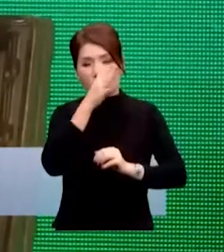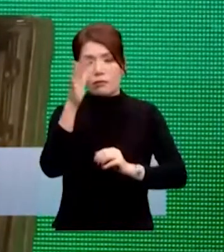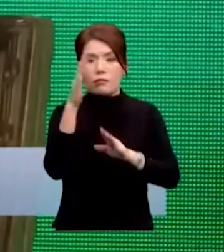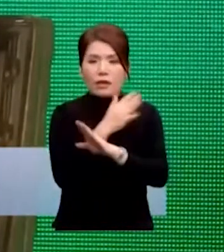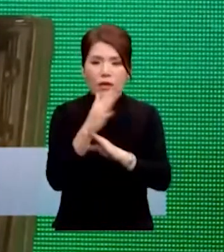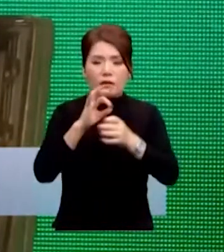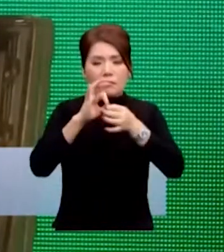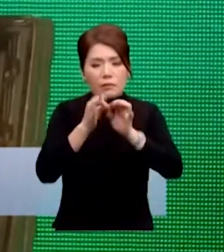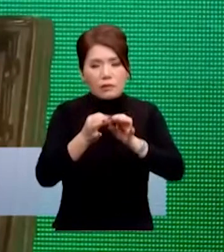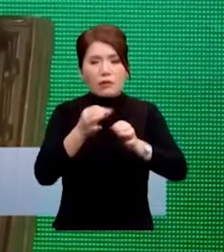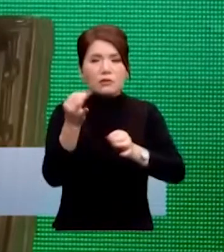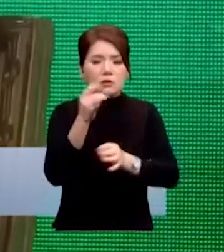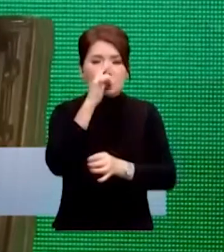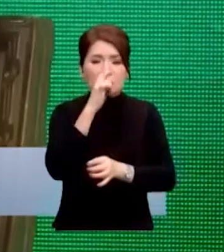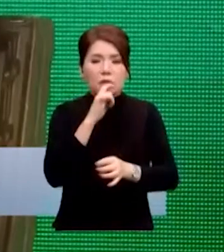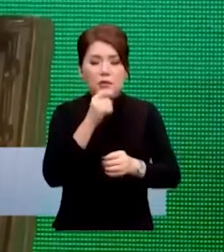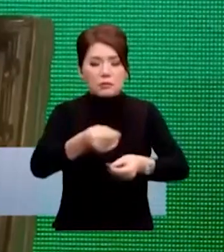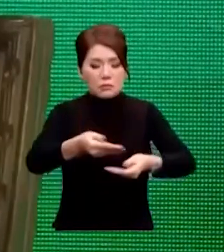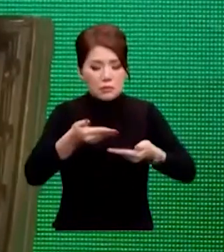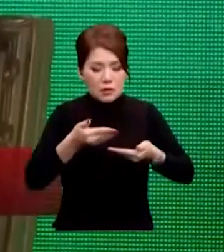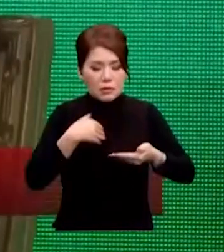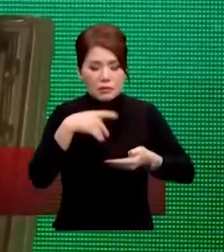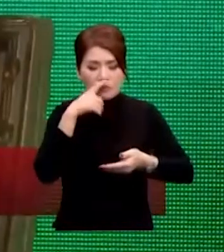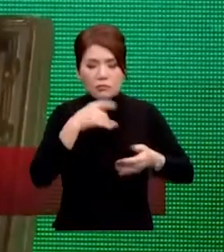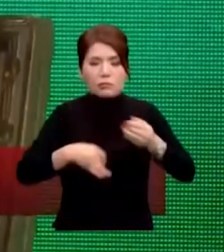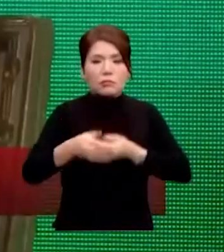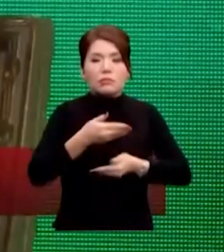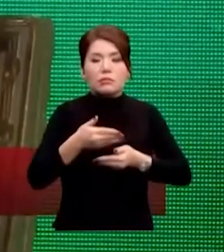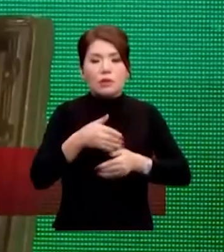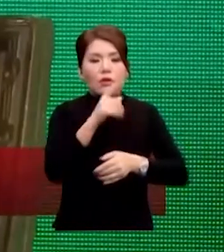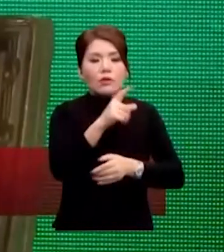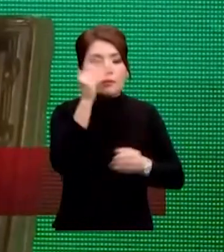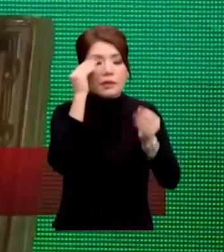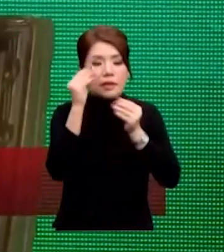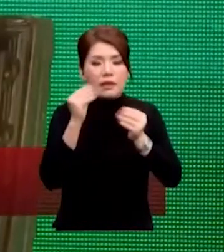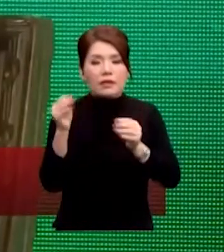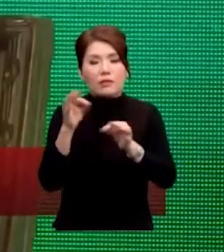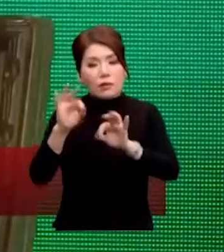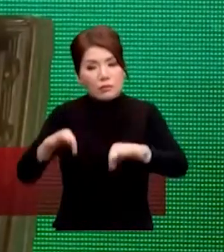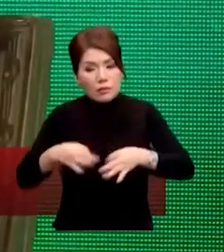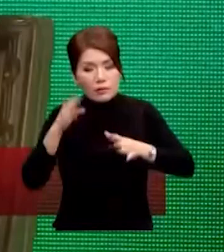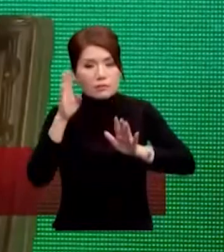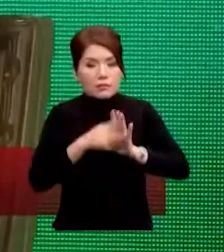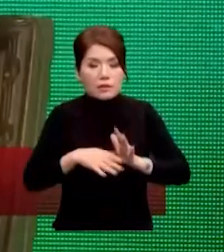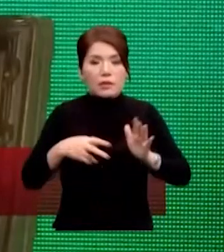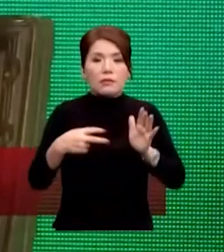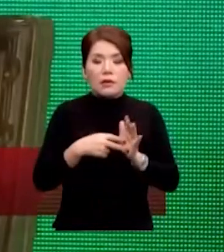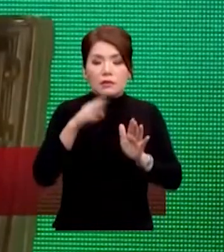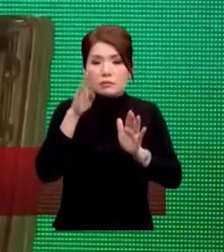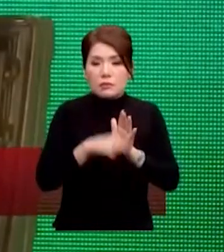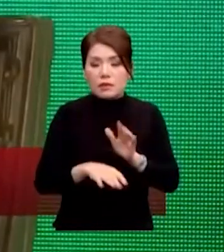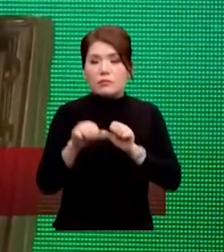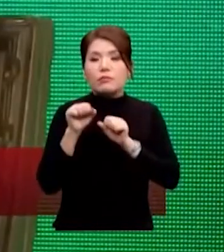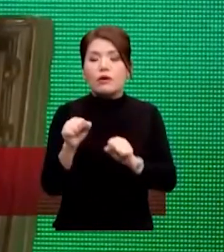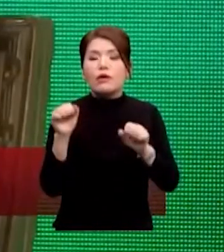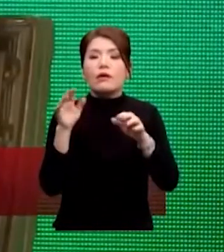түсініксіз ұсыныстар келіп түсіп жатыр. Мұны қалай қарастыруға болады? Мысалы, қоғамдық тыңдаусыз, экологиялық рұқсатсыз және қоршаған ортаға әсерді бағалаусыз ерекше қорғалатын